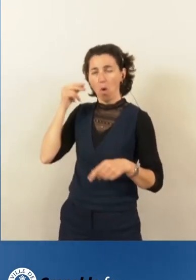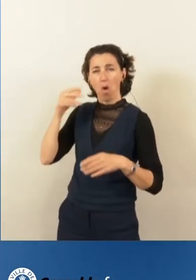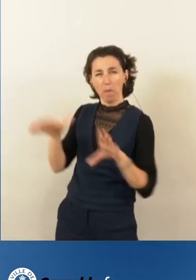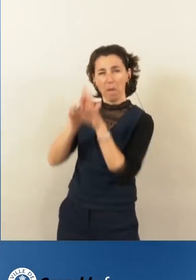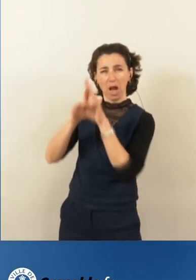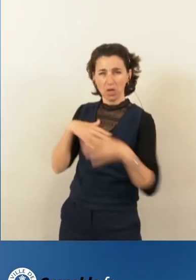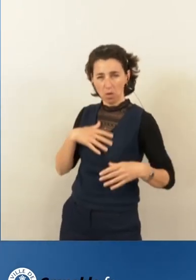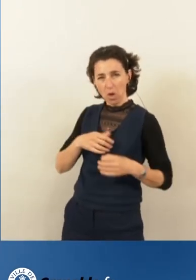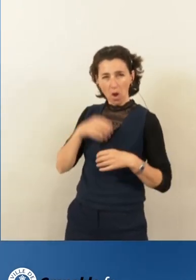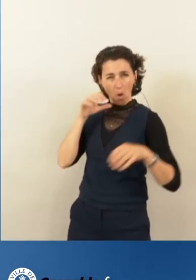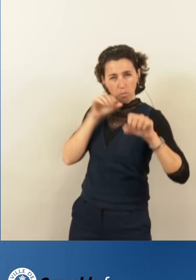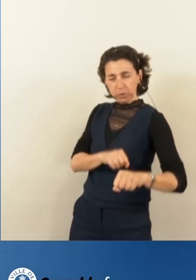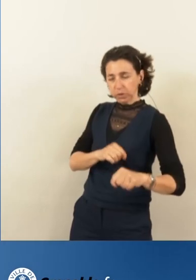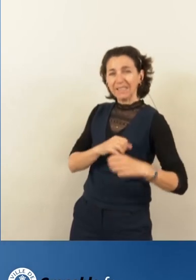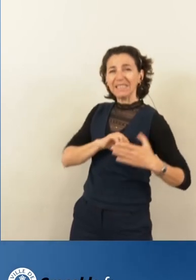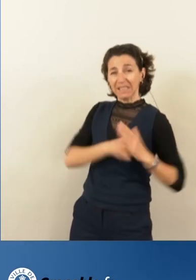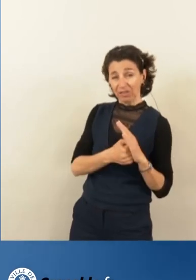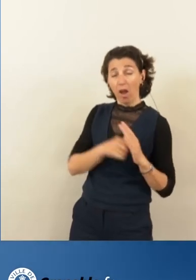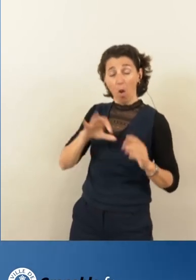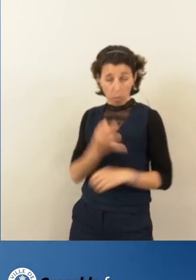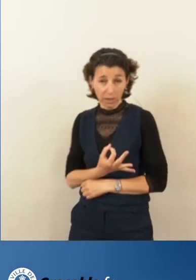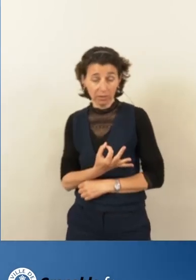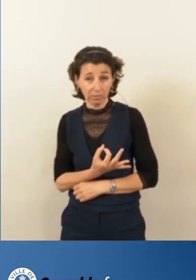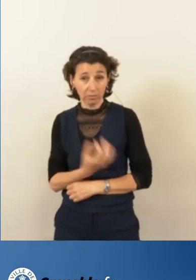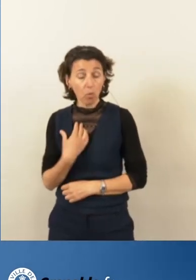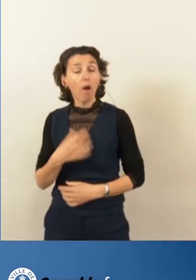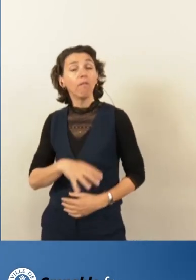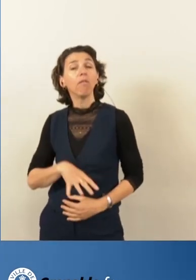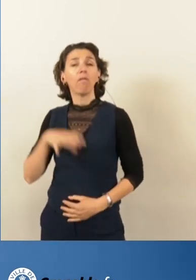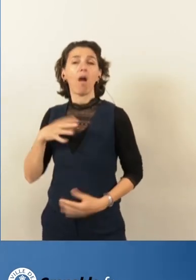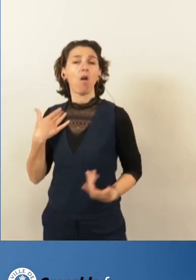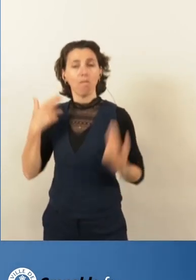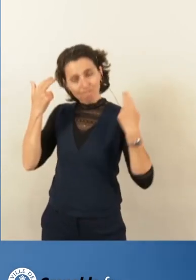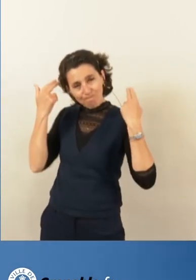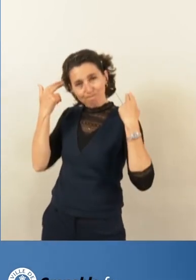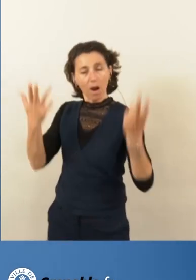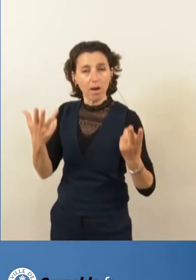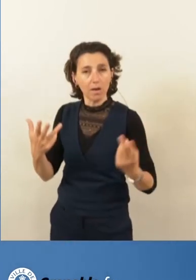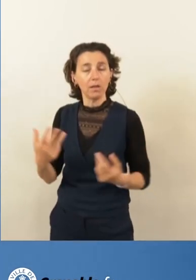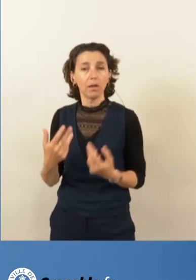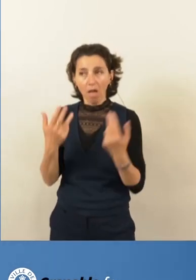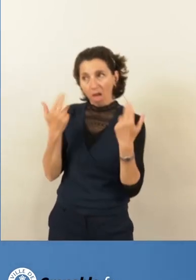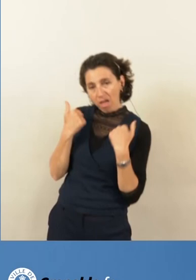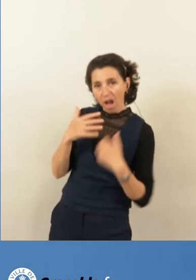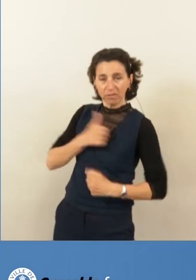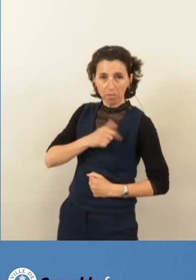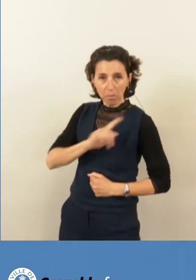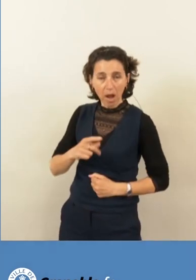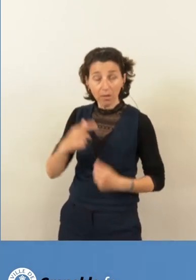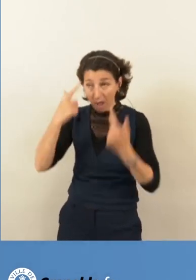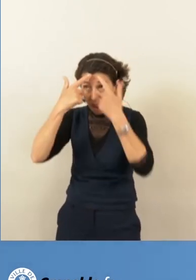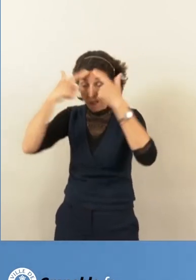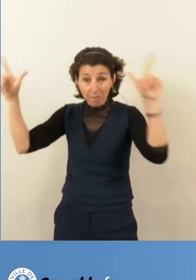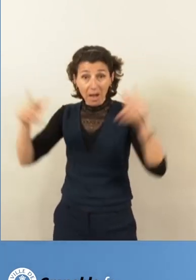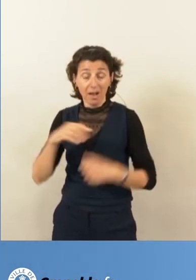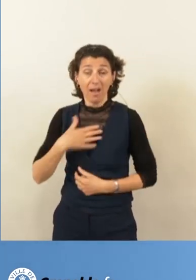ne pas avoir cédé je suis fière de ma liberté de penser je suis fière de ne pas avoir cédé pour garder un titre ou